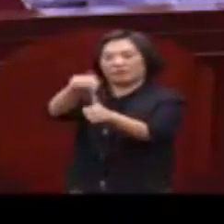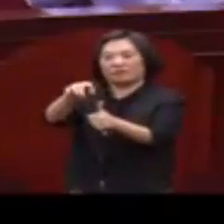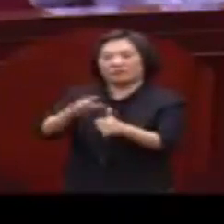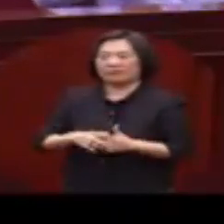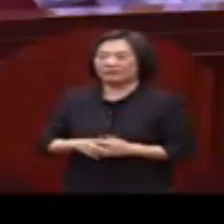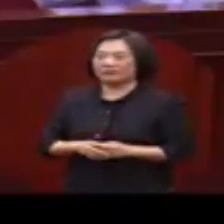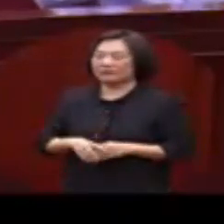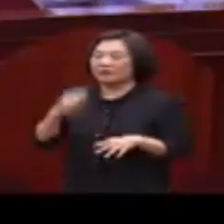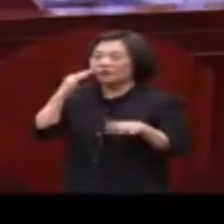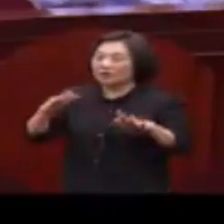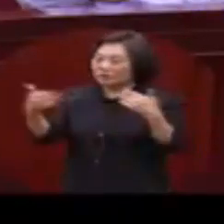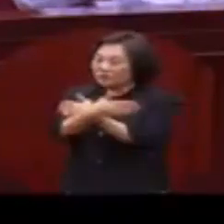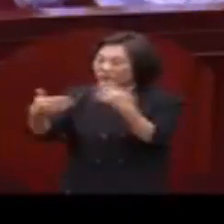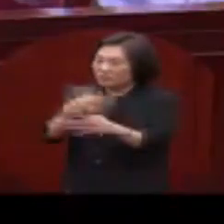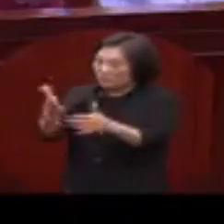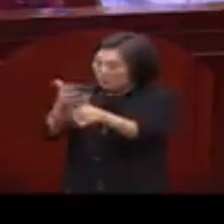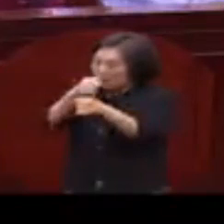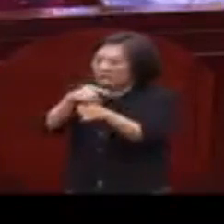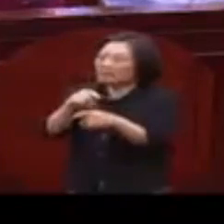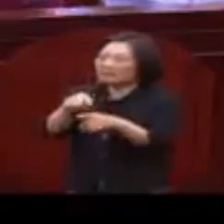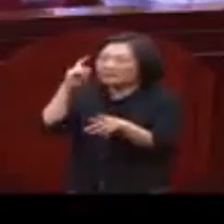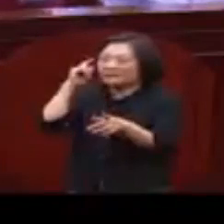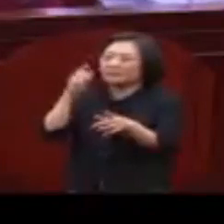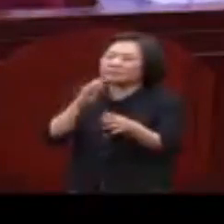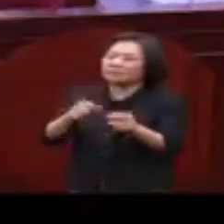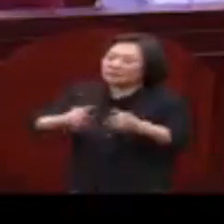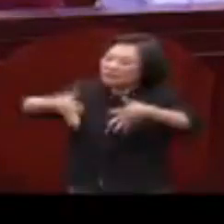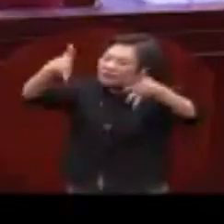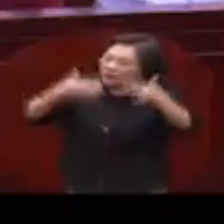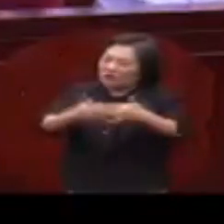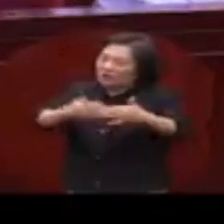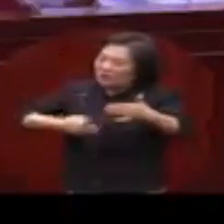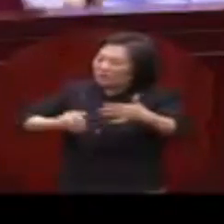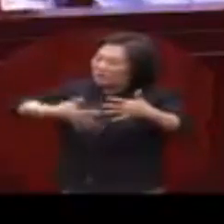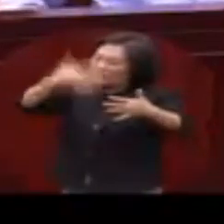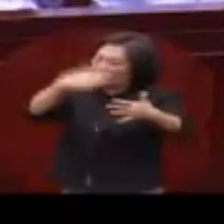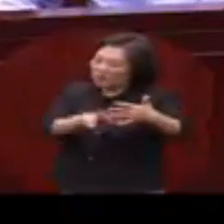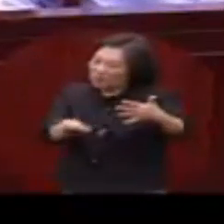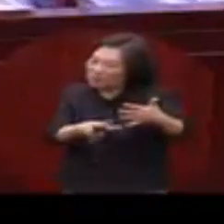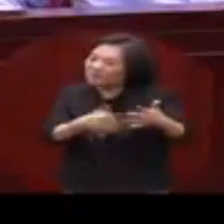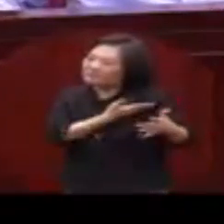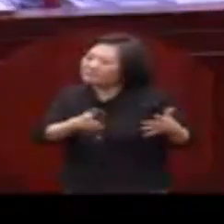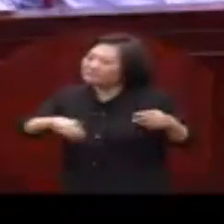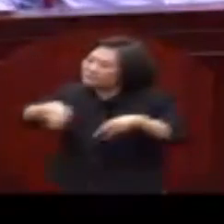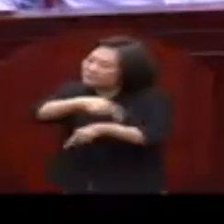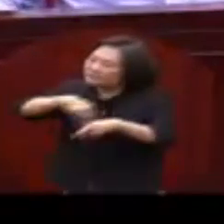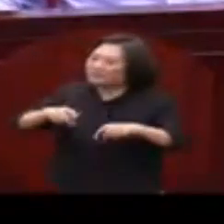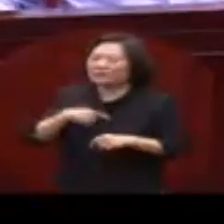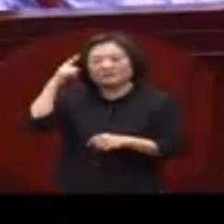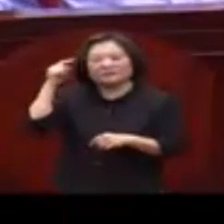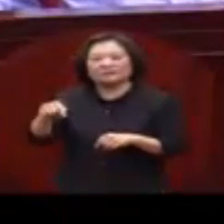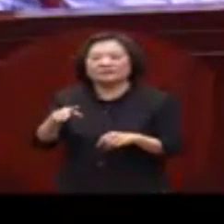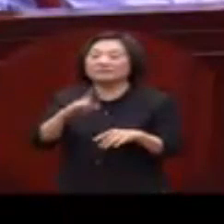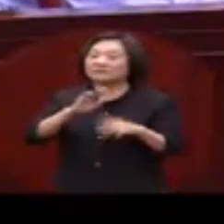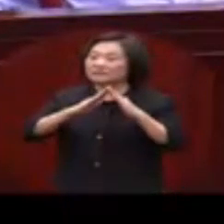构以交通为导向的都市计划，比方说容积率的调整都市计划的这种布局，你知道？我想这是大概都发局在